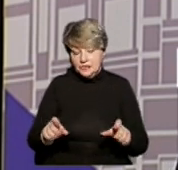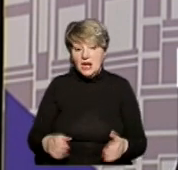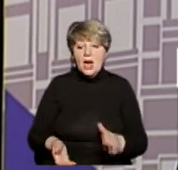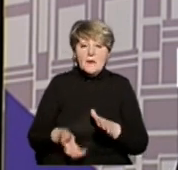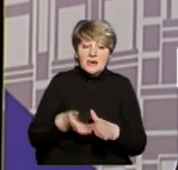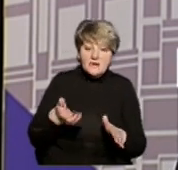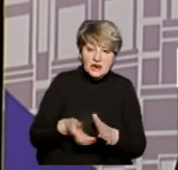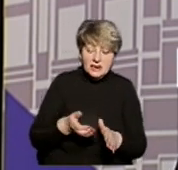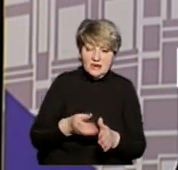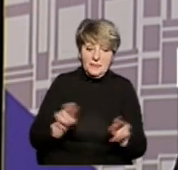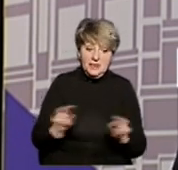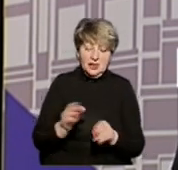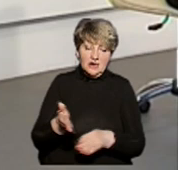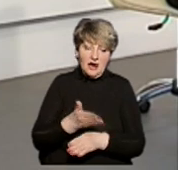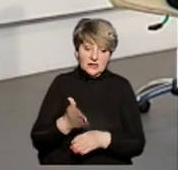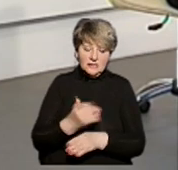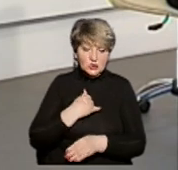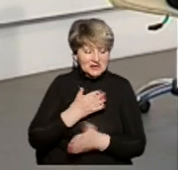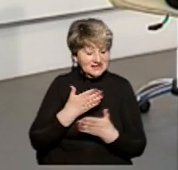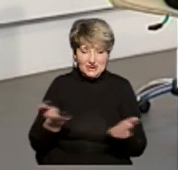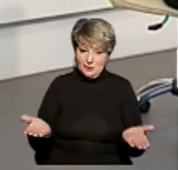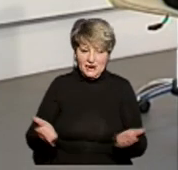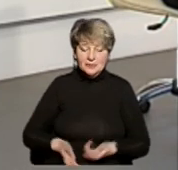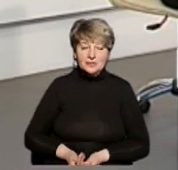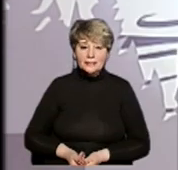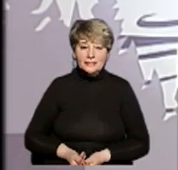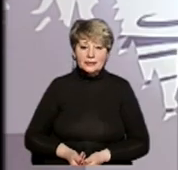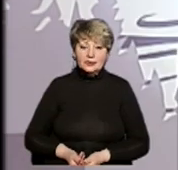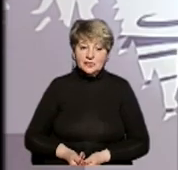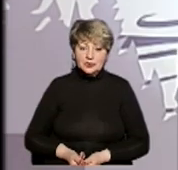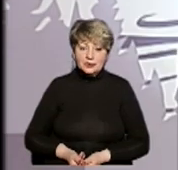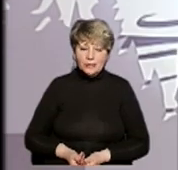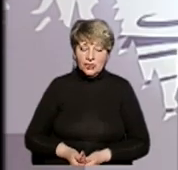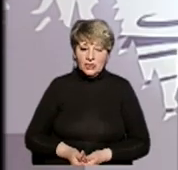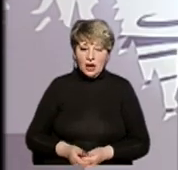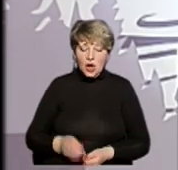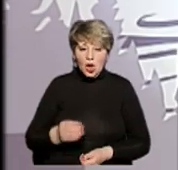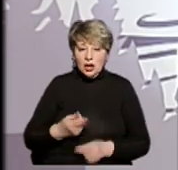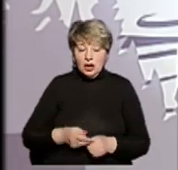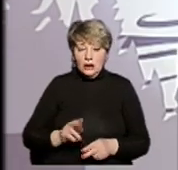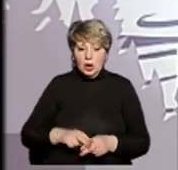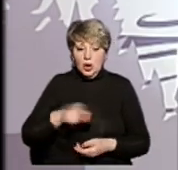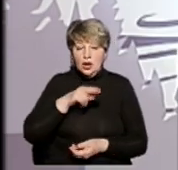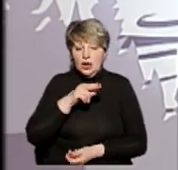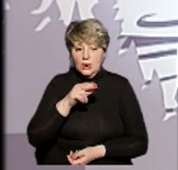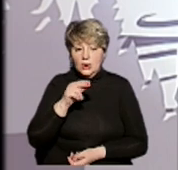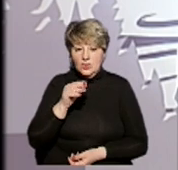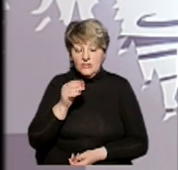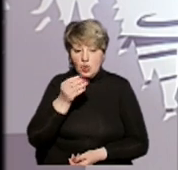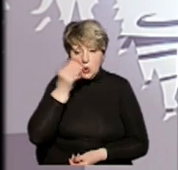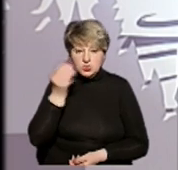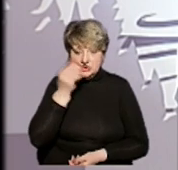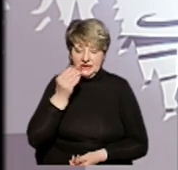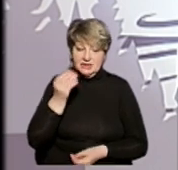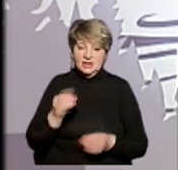браку педагогічних кадрів у нас немає. А ось знаю, що в Ужгороді